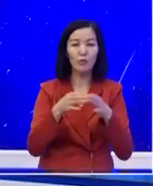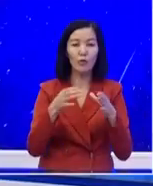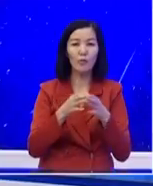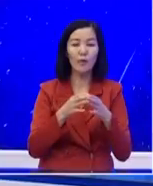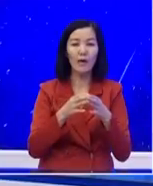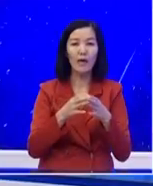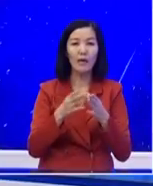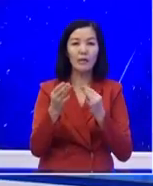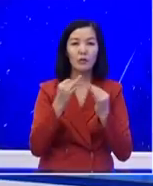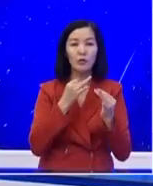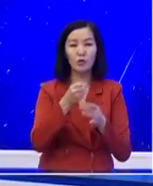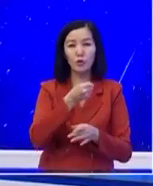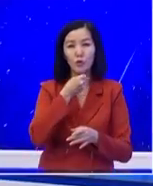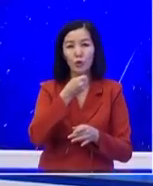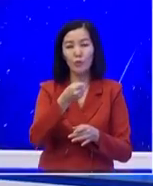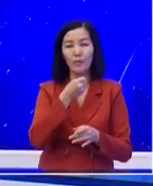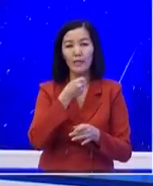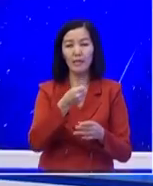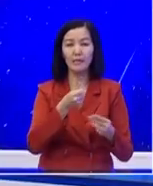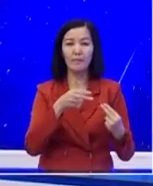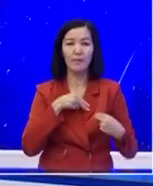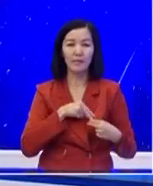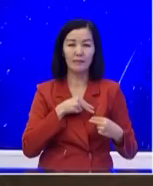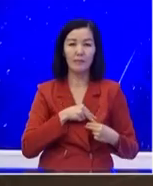бірімен сұхбаттасып, қызмет жолымен танысып қайтты.